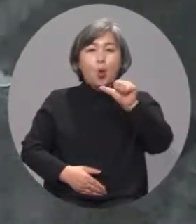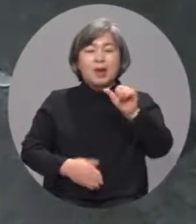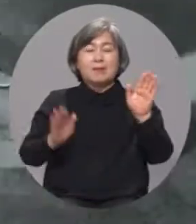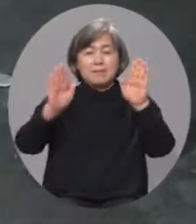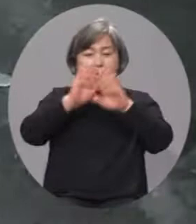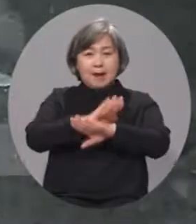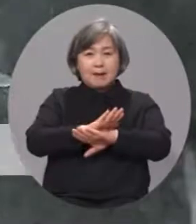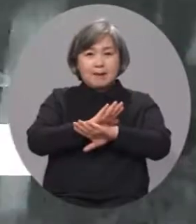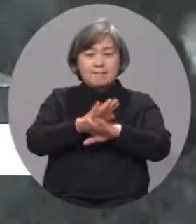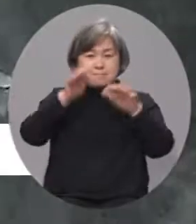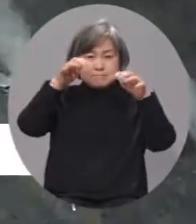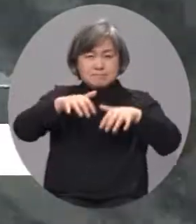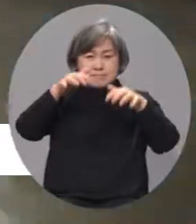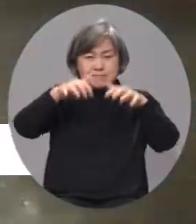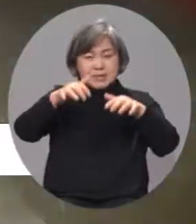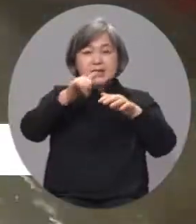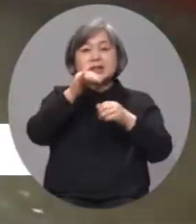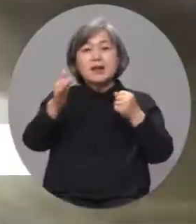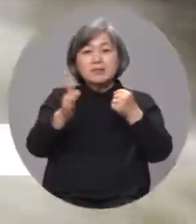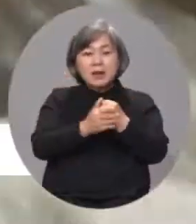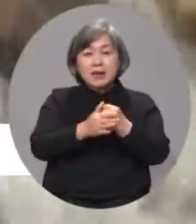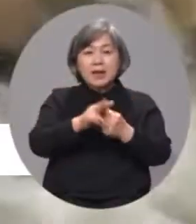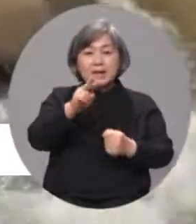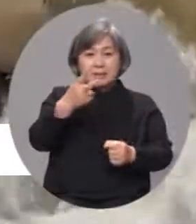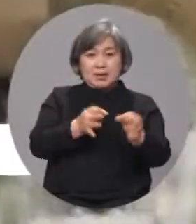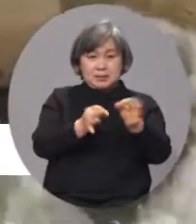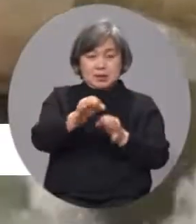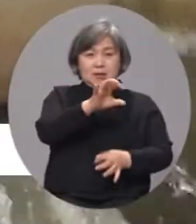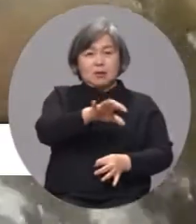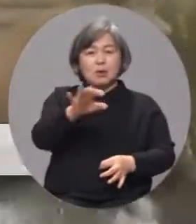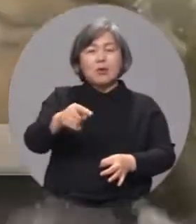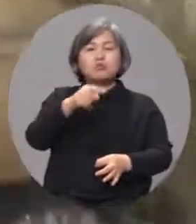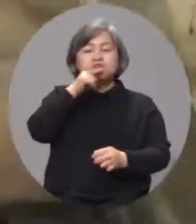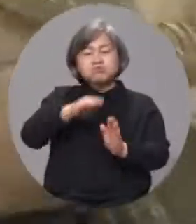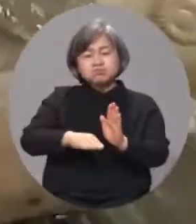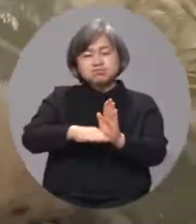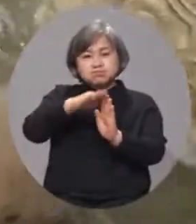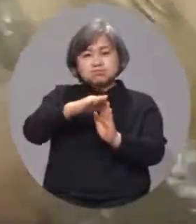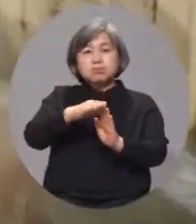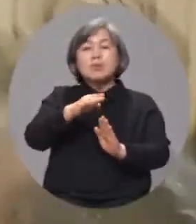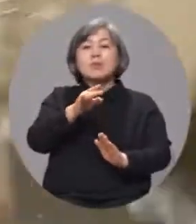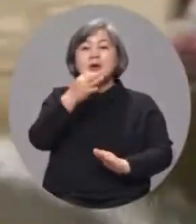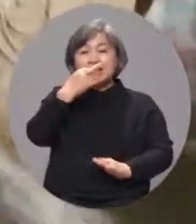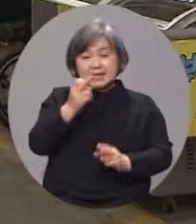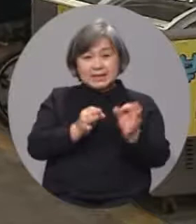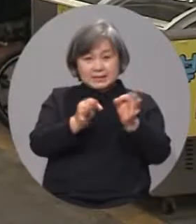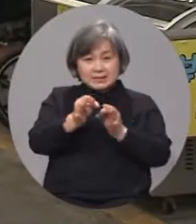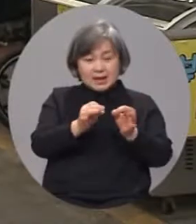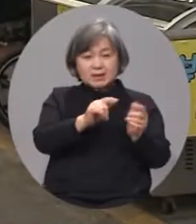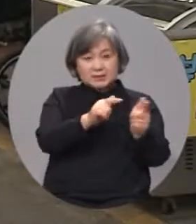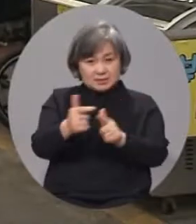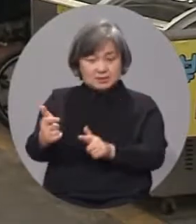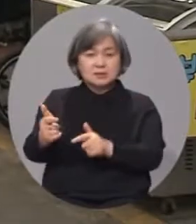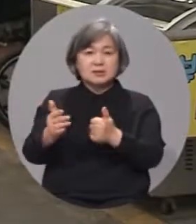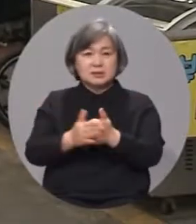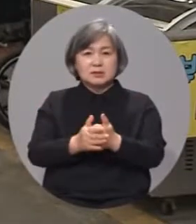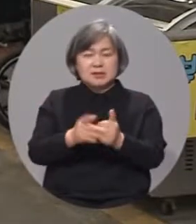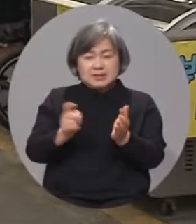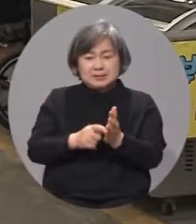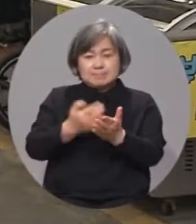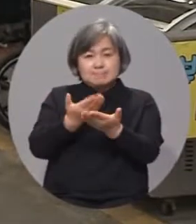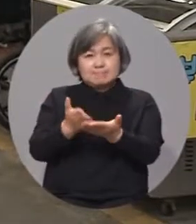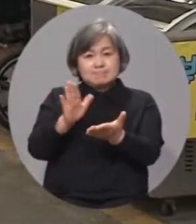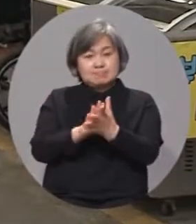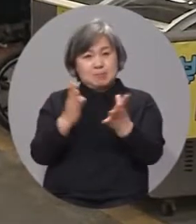지난 5일 밤 장마 초입에 내린 폭우로 상가 200여 곳이 침수 피해를 입었던 익산 중앙시장과 매일시장.